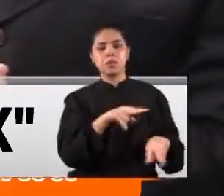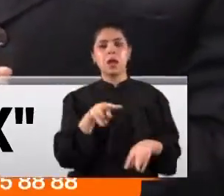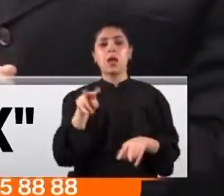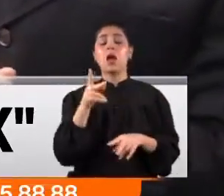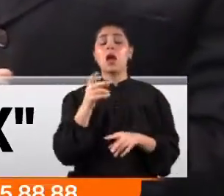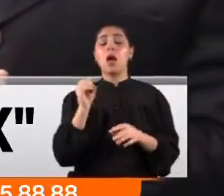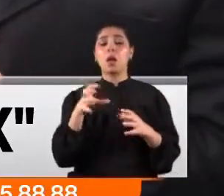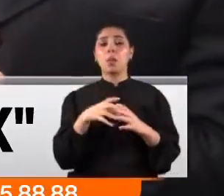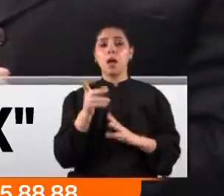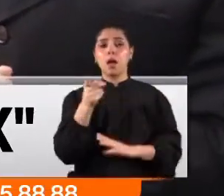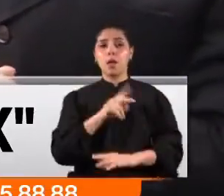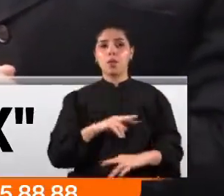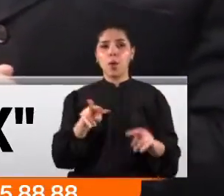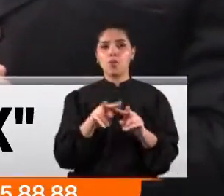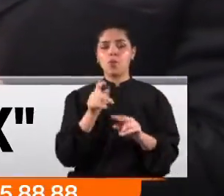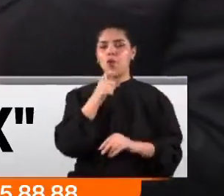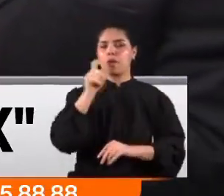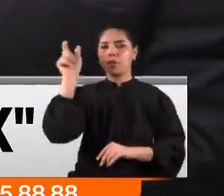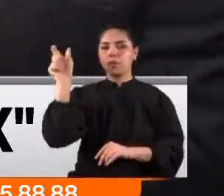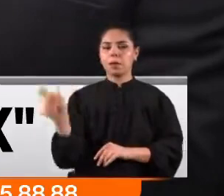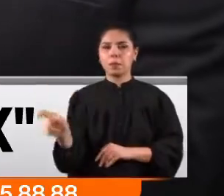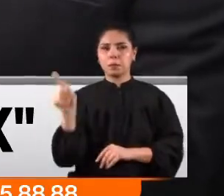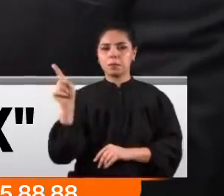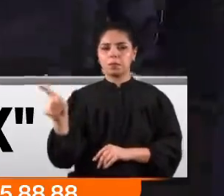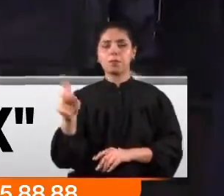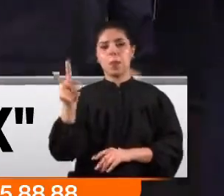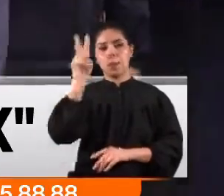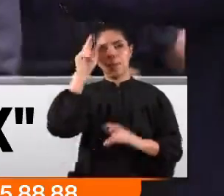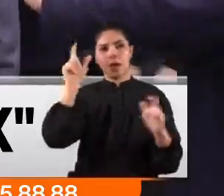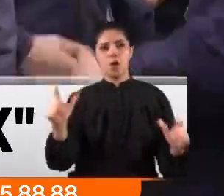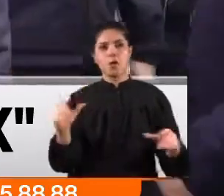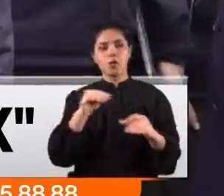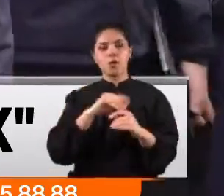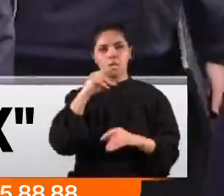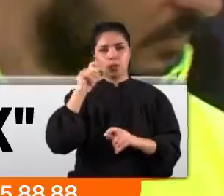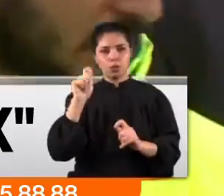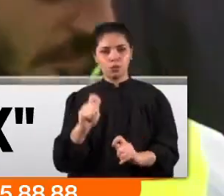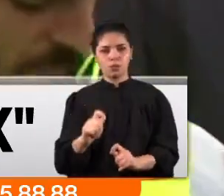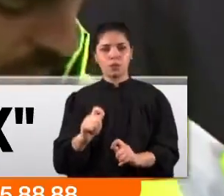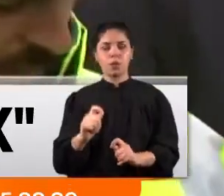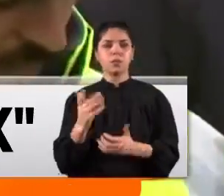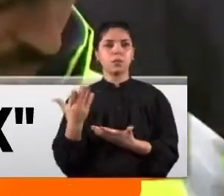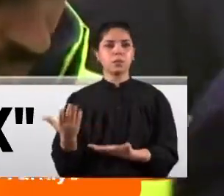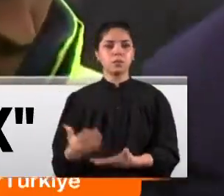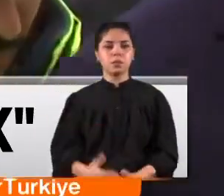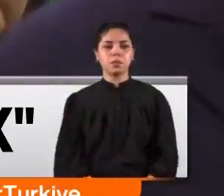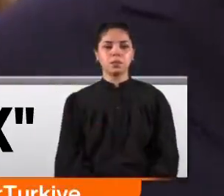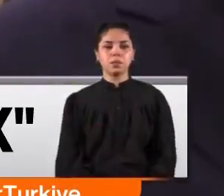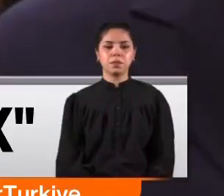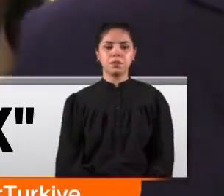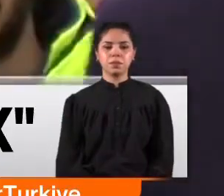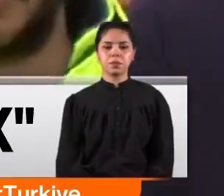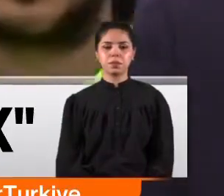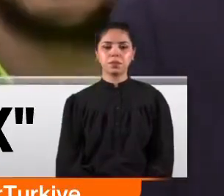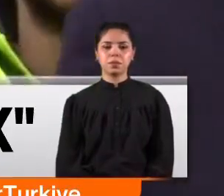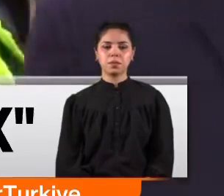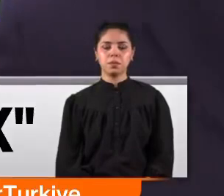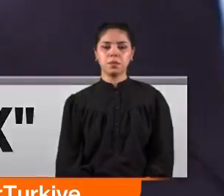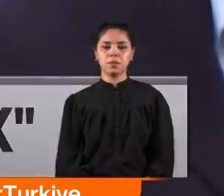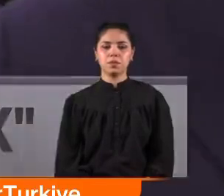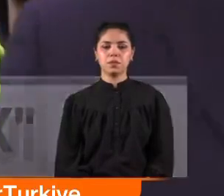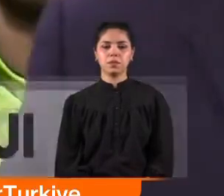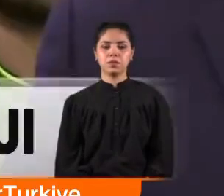Kurum, kentsel dönüşümle ilgili mesajını İstanbul Beyoğlu'ndan verdi. Sözleri açık ve netti. İstanbul 39 ilçesiyle birlikte